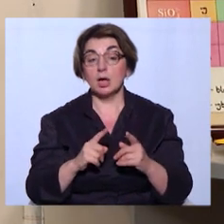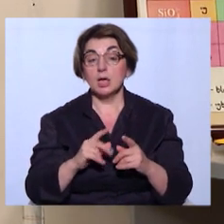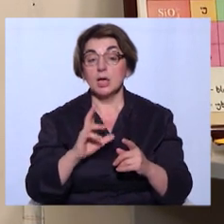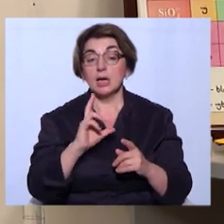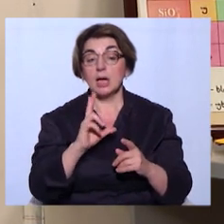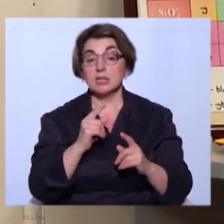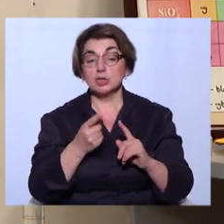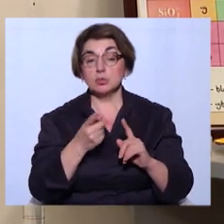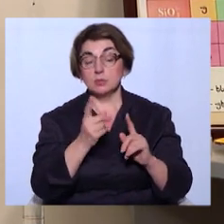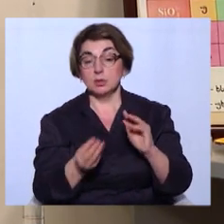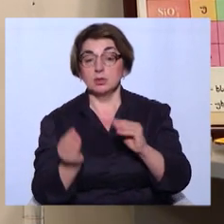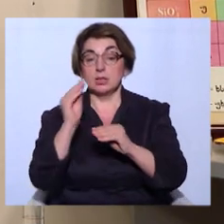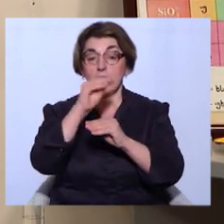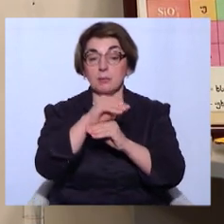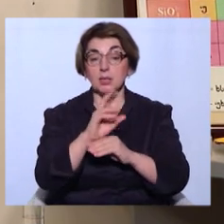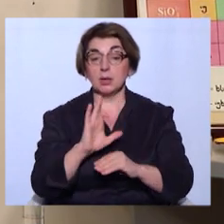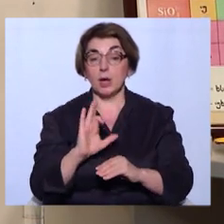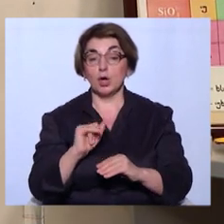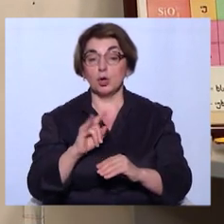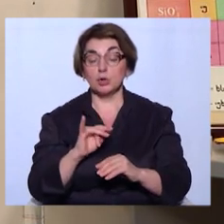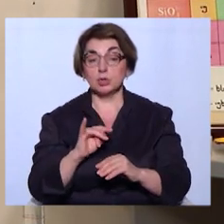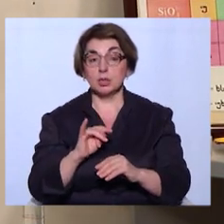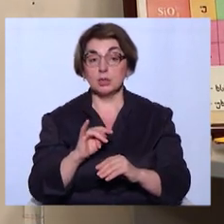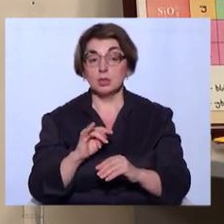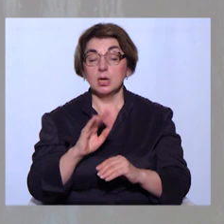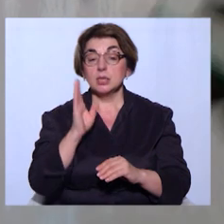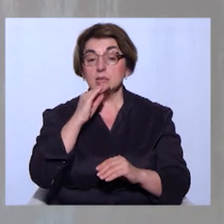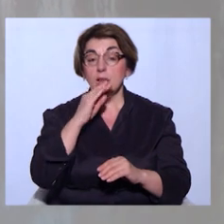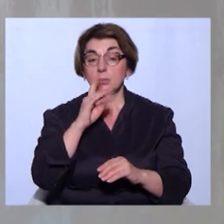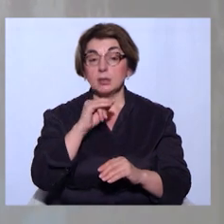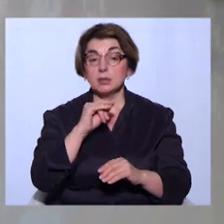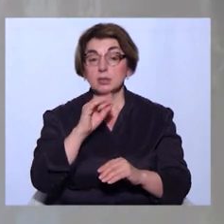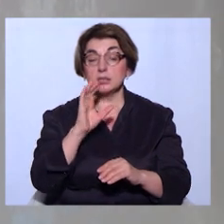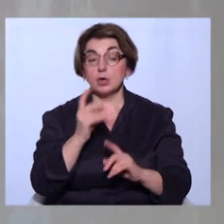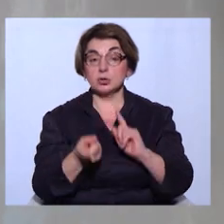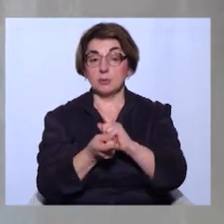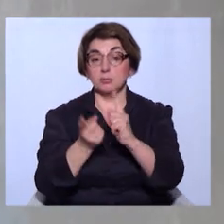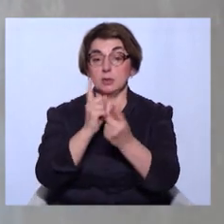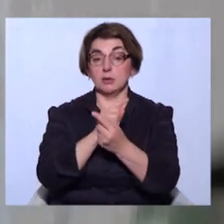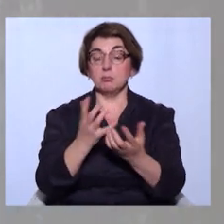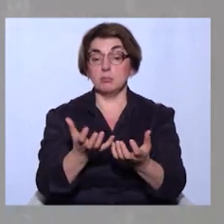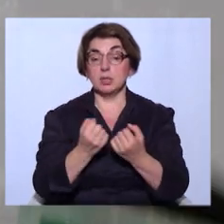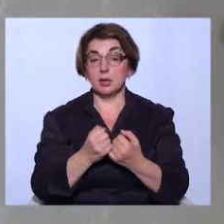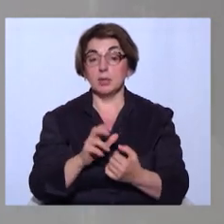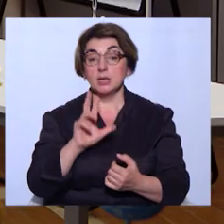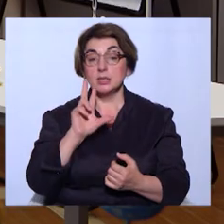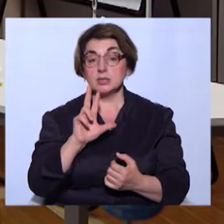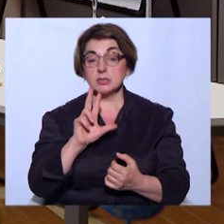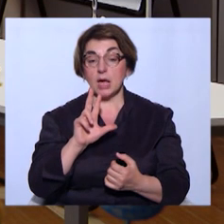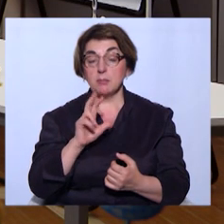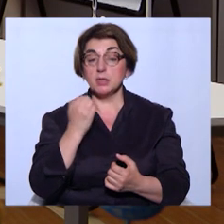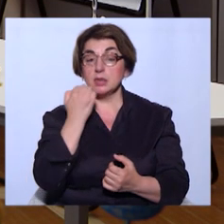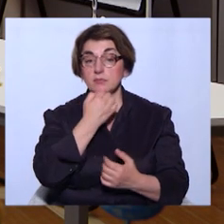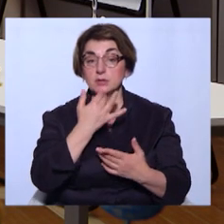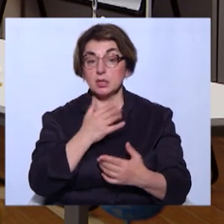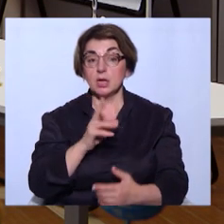მოვა ქლორთან და წყალბადი CO3-თან და მიიღება სამი პროდუქტი: კალციუმ